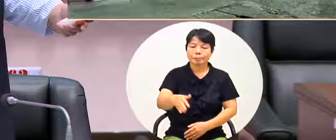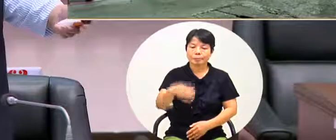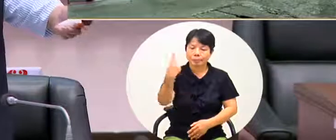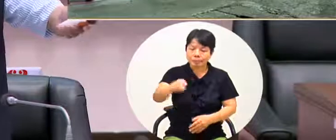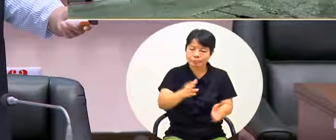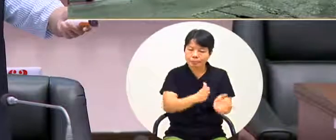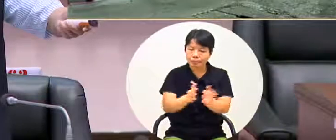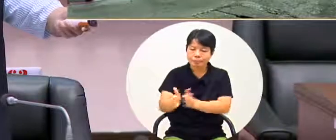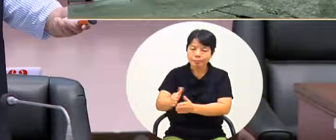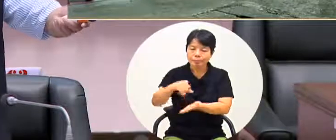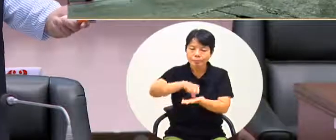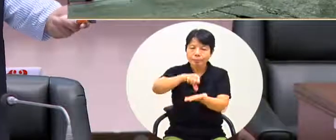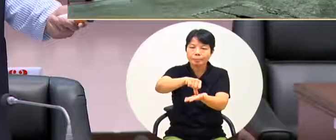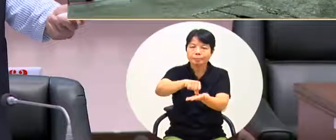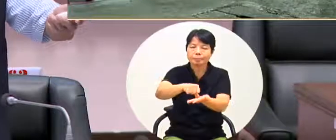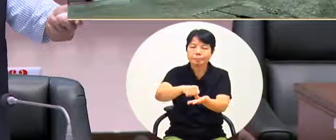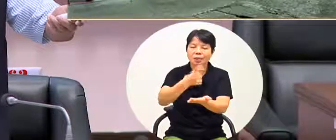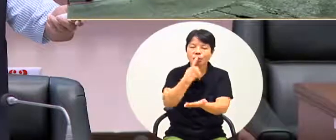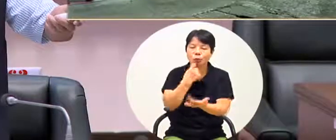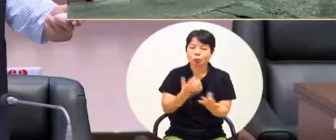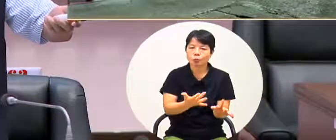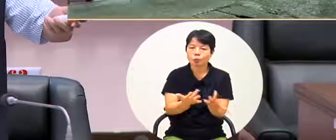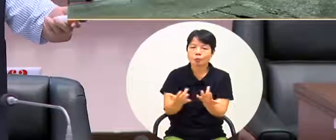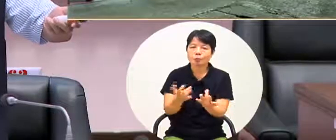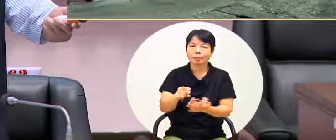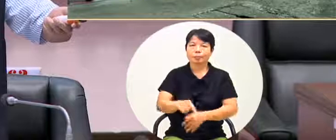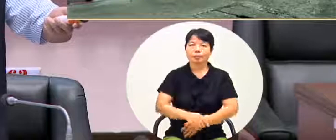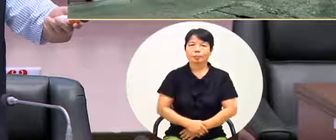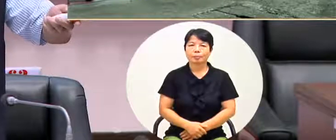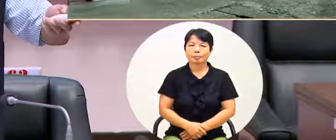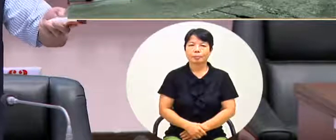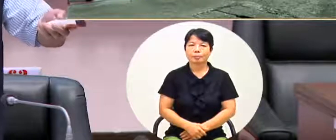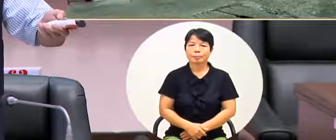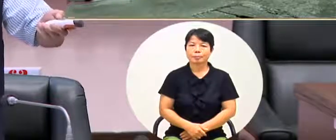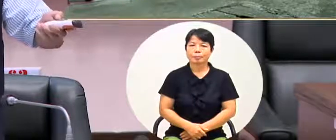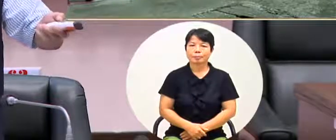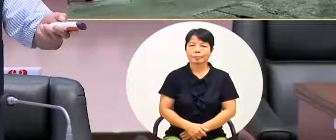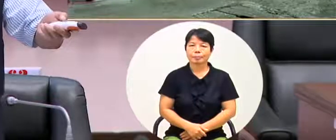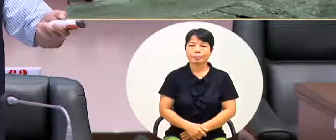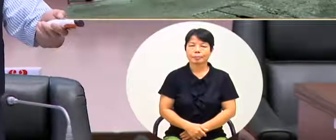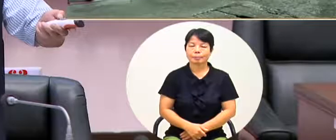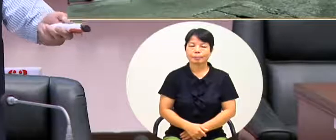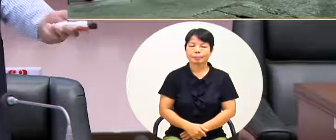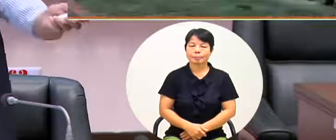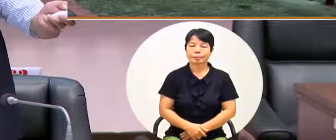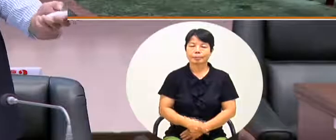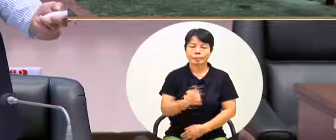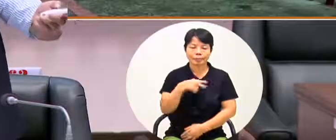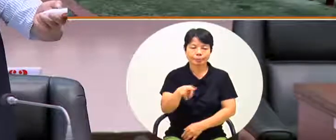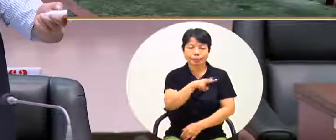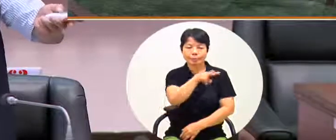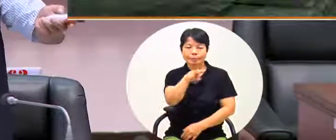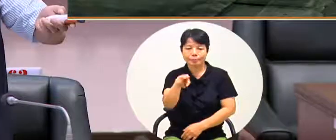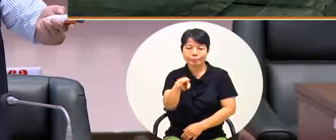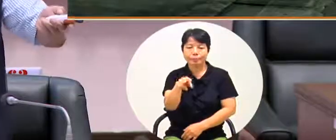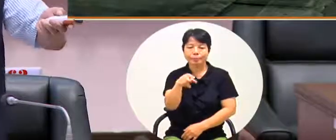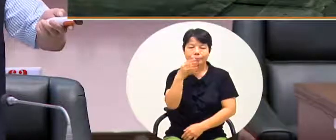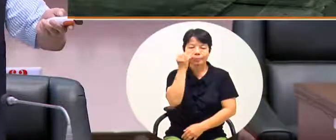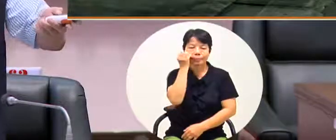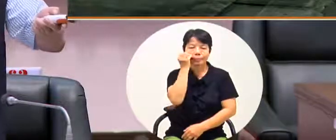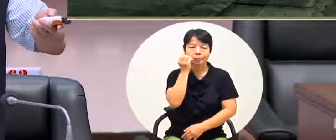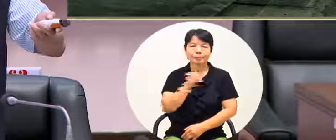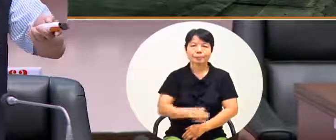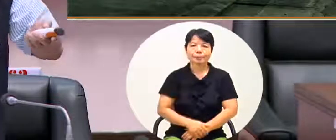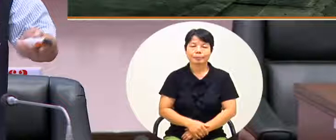吼一挂这个植栽啊美丽化吼景观啊加这个啊这个照明的这个部分啦